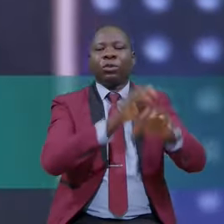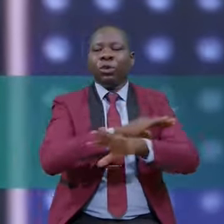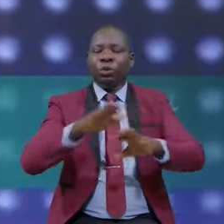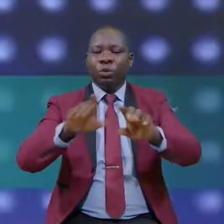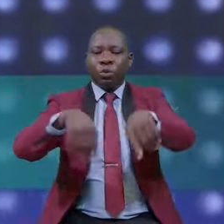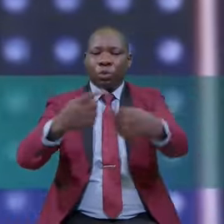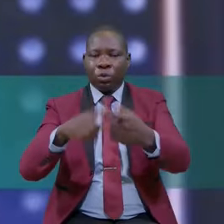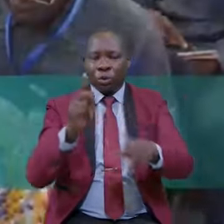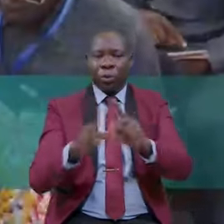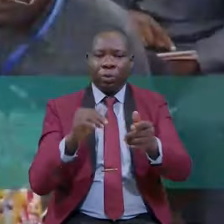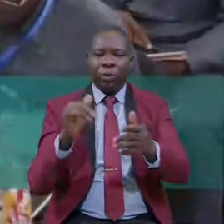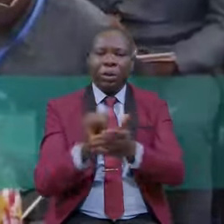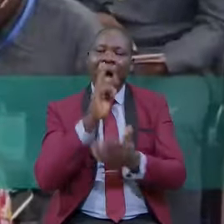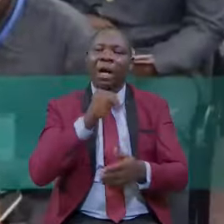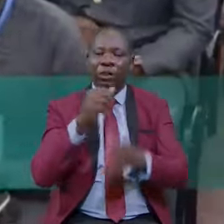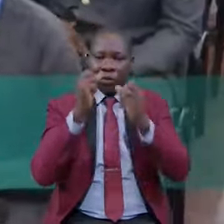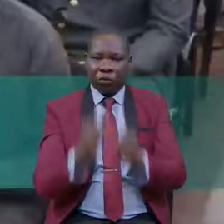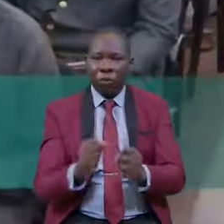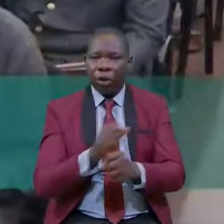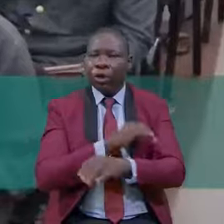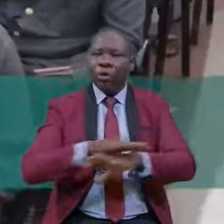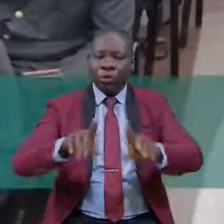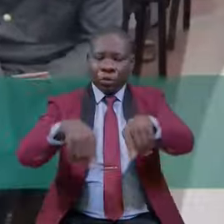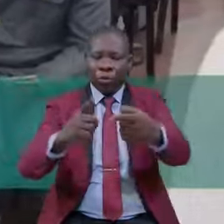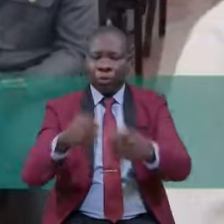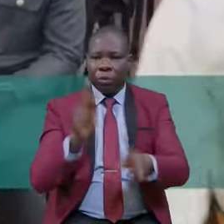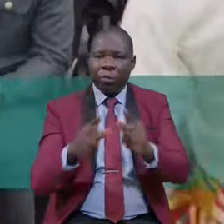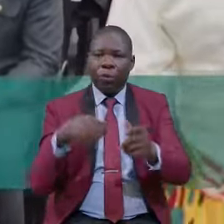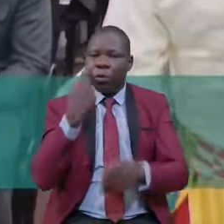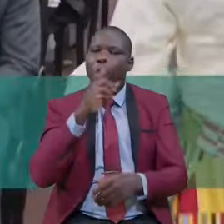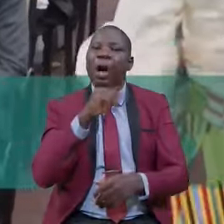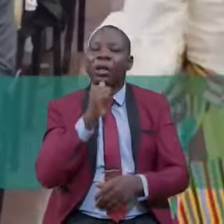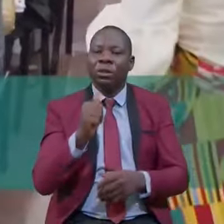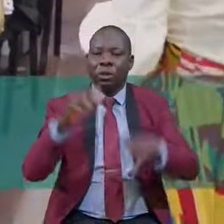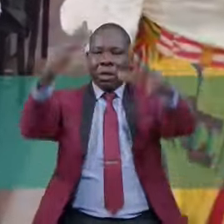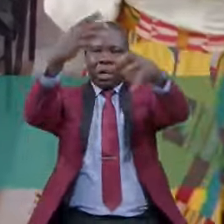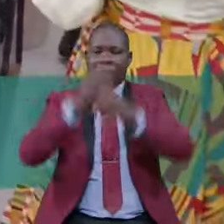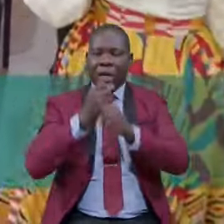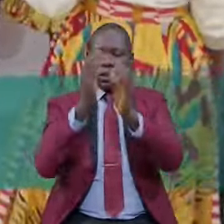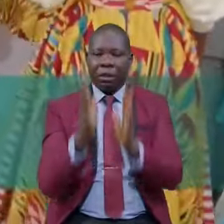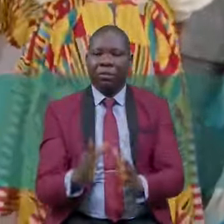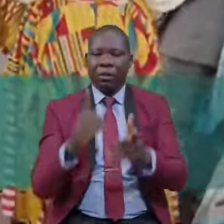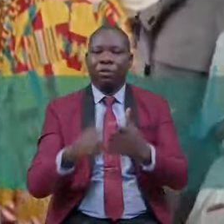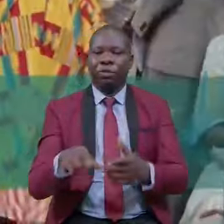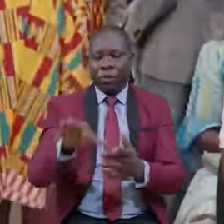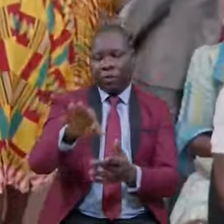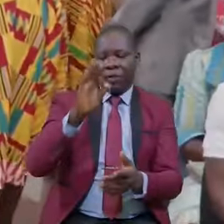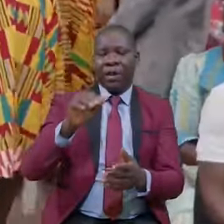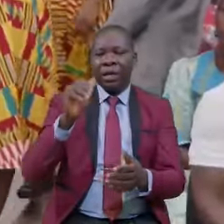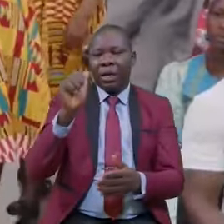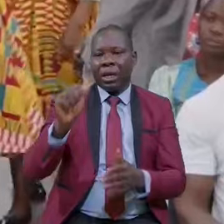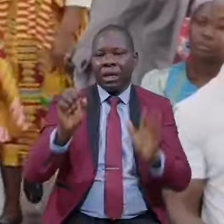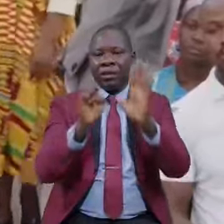vers les gens qui ne sont pas visionnaires. Ne va pas vers les gens qui ne sont pas des réalisateurs pour chercher un